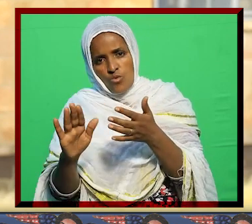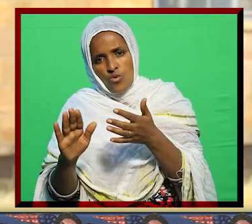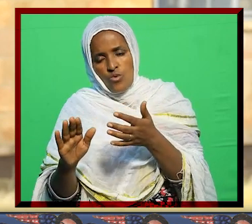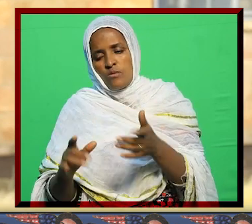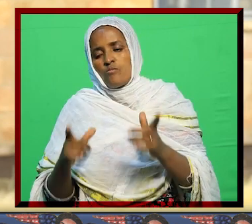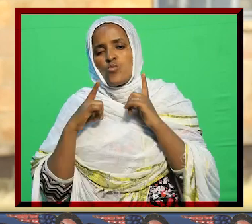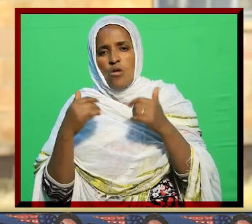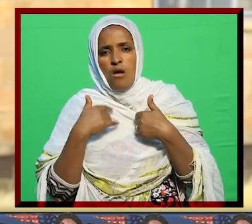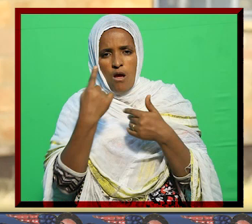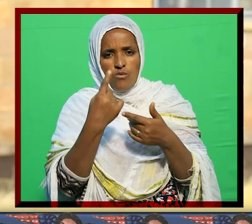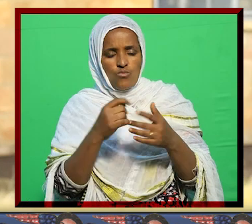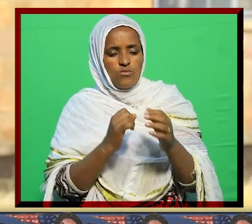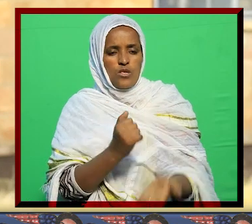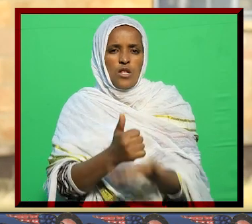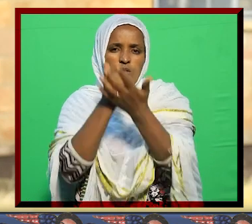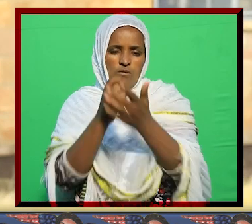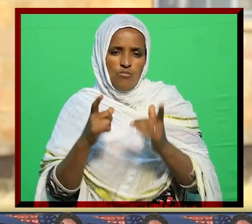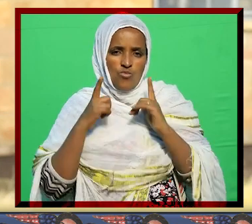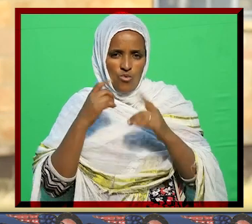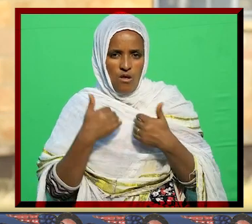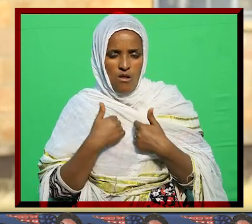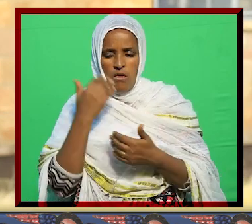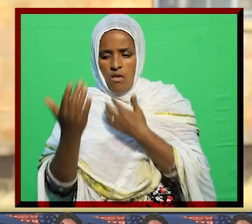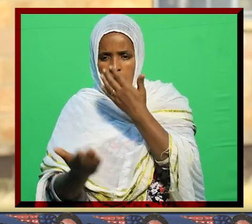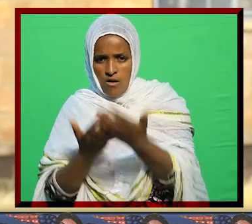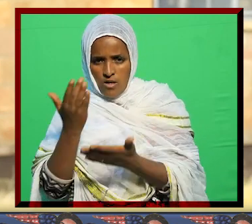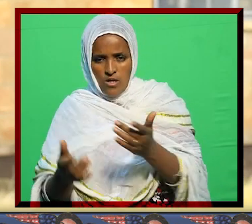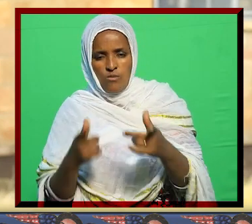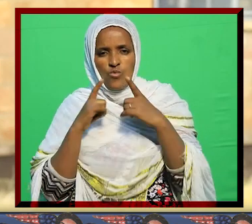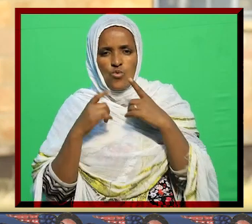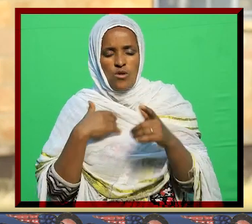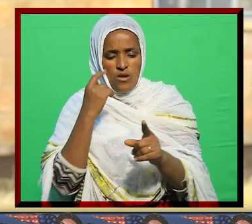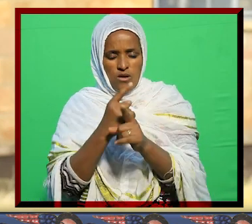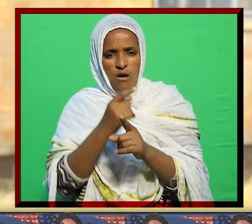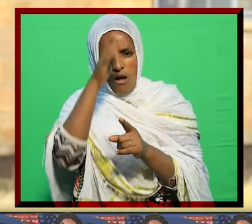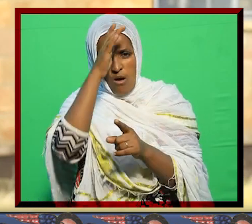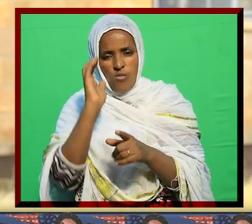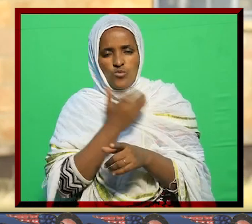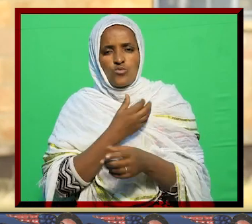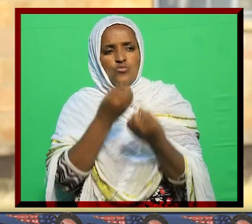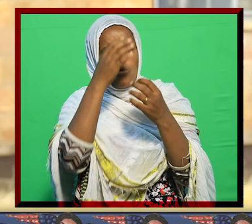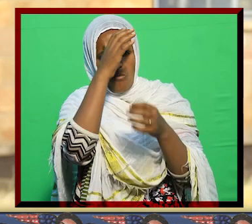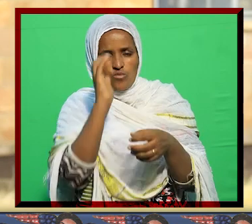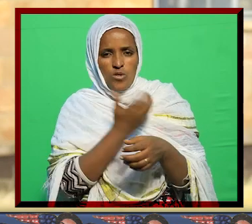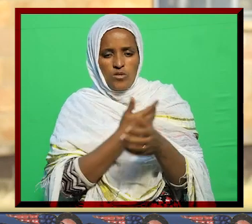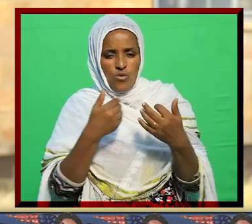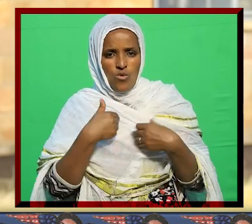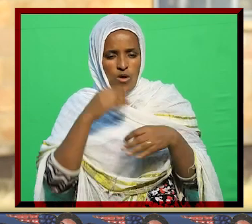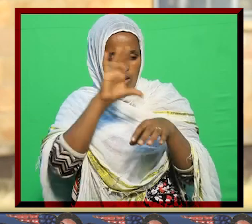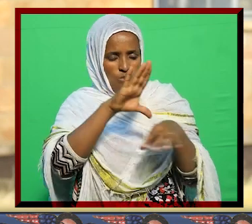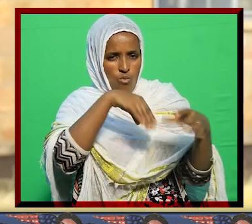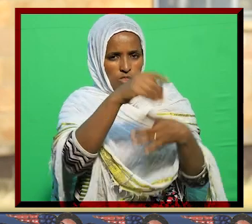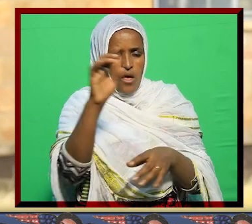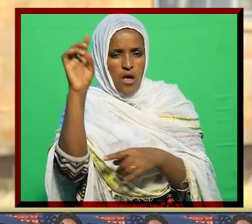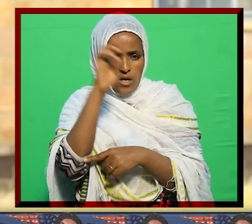እንዲሁ የምንቱ ነው ይኖራል አንዱ ደግሞ እየረዳም ይኖራል እንዲያገለግልም ይኖራል ልክ አባቶቻችን ብዙ አበው ነበሩ ከገዳም